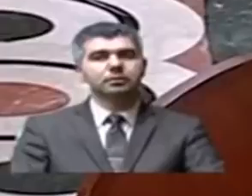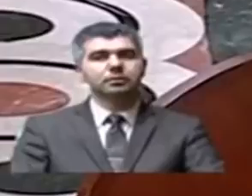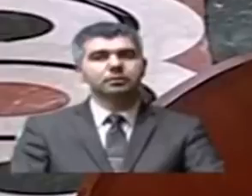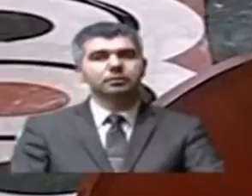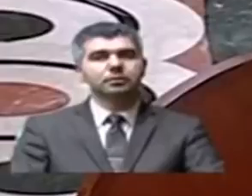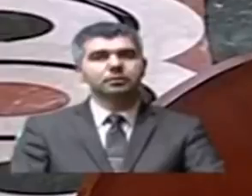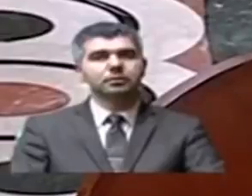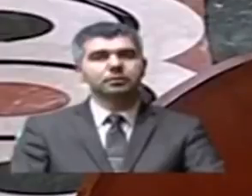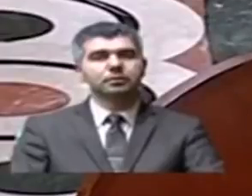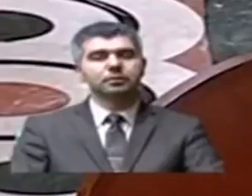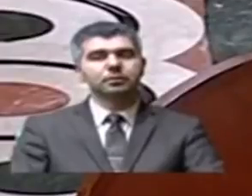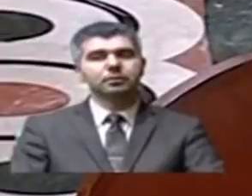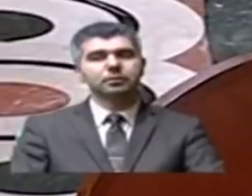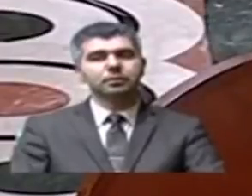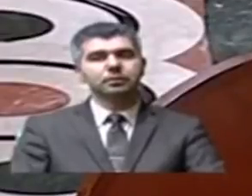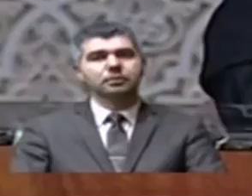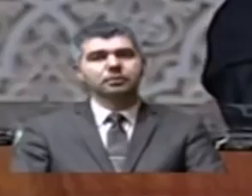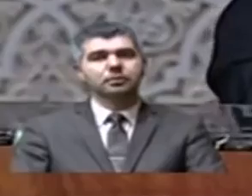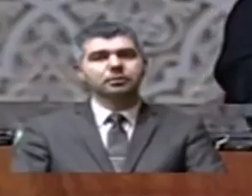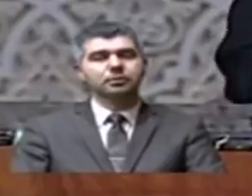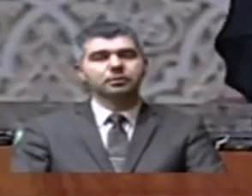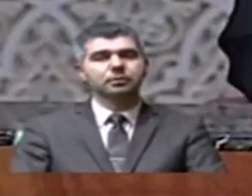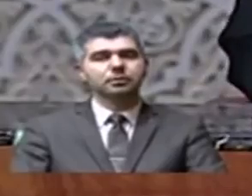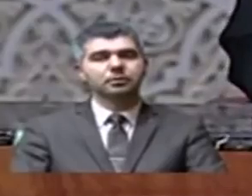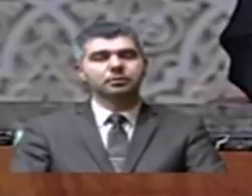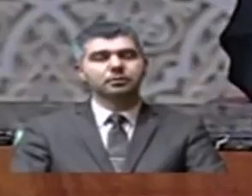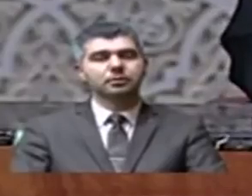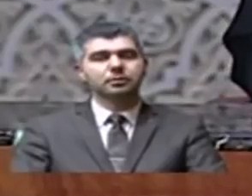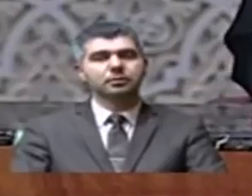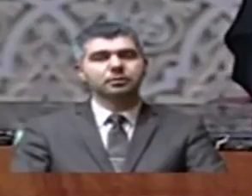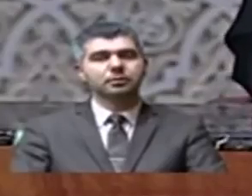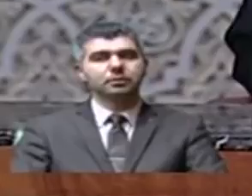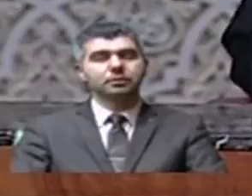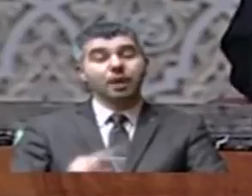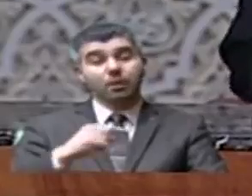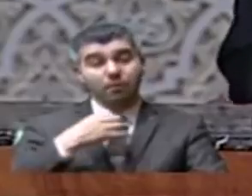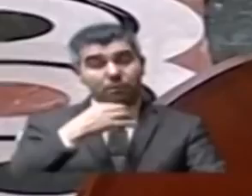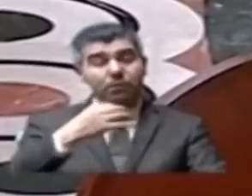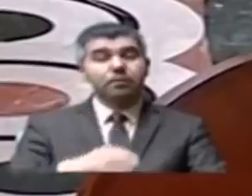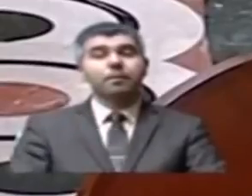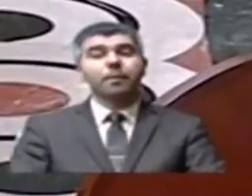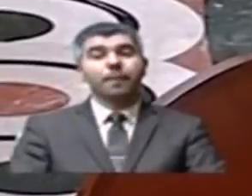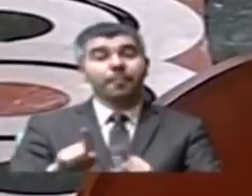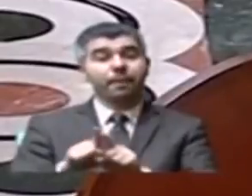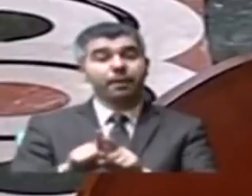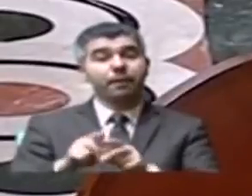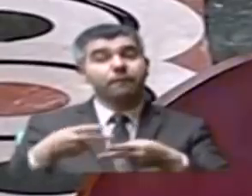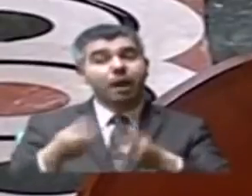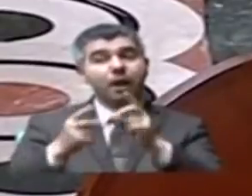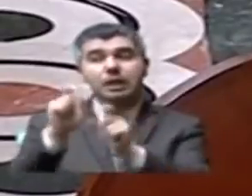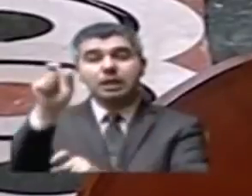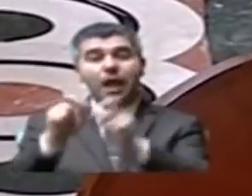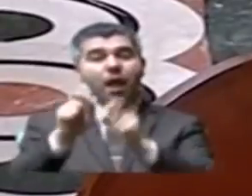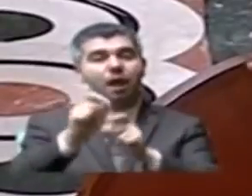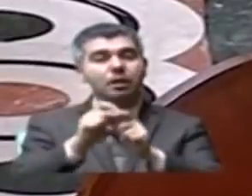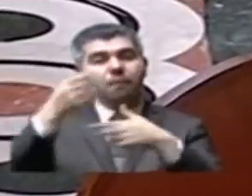وما توقفوش خليه يتكلم يكمل الكلام ديالو. تفضل السيد الوزير. تنقول كنخاطبوا المجتمع